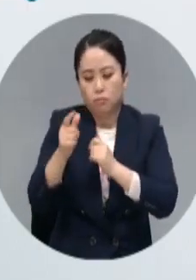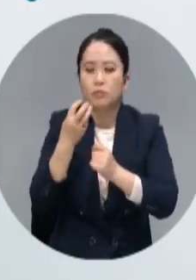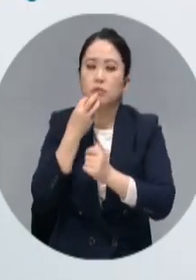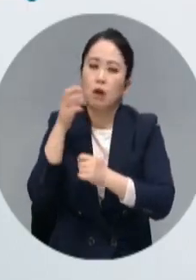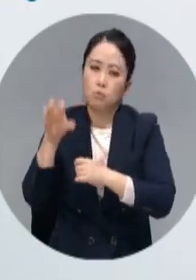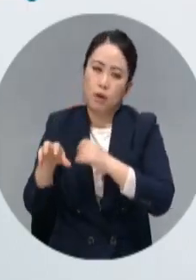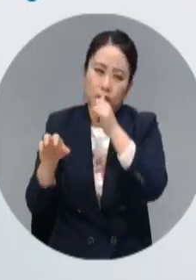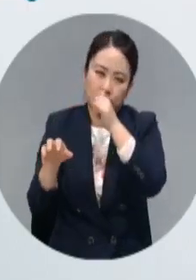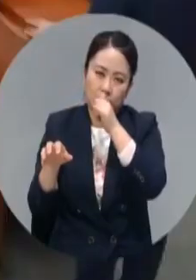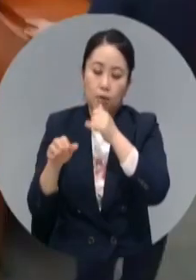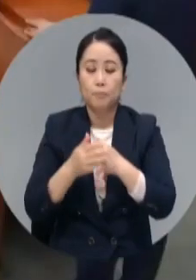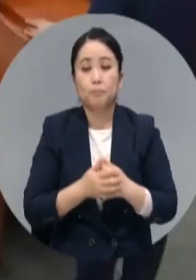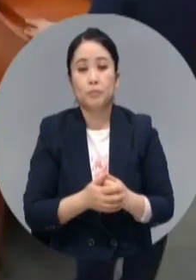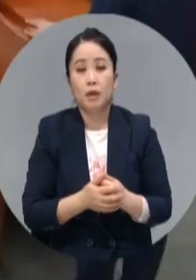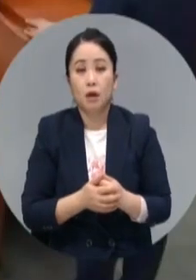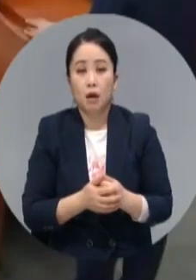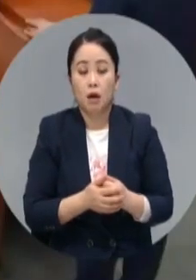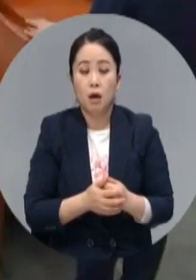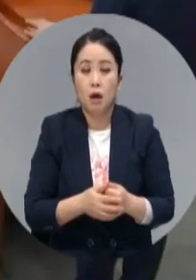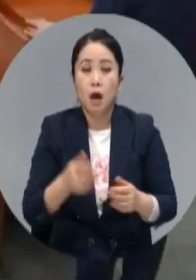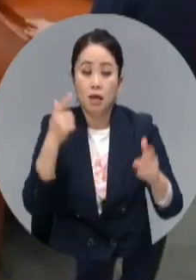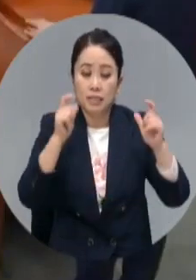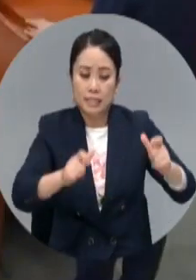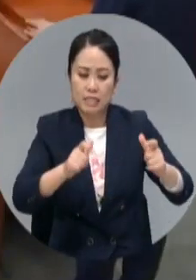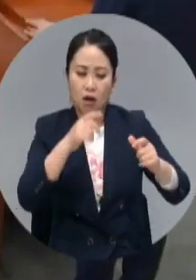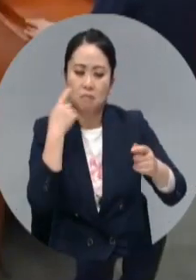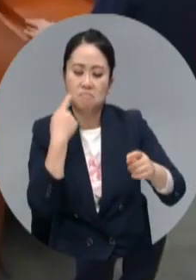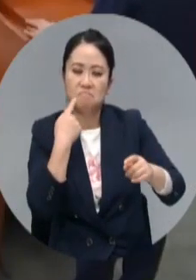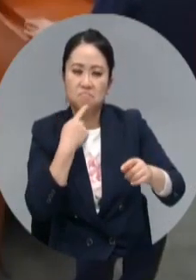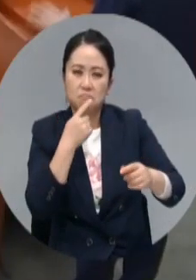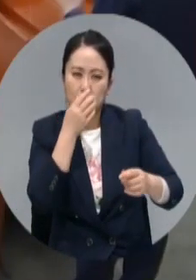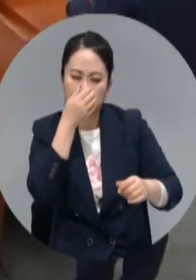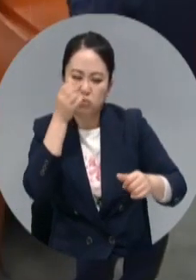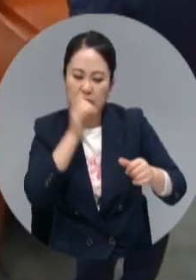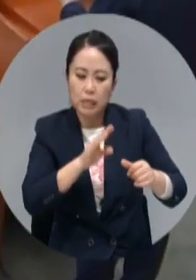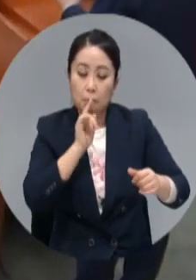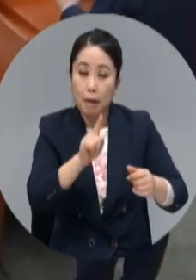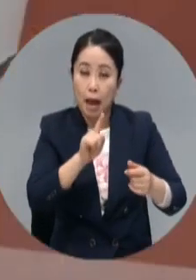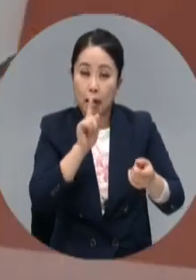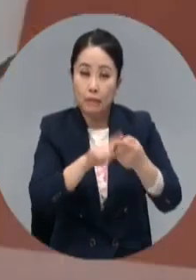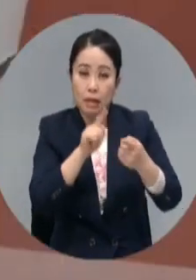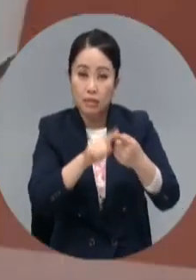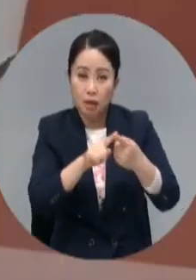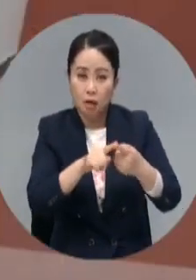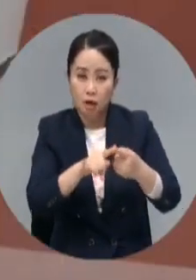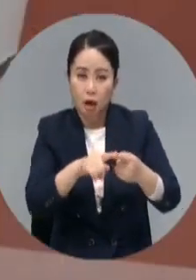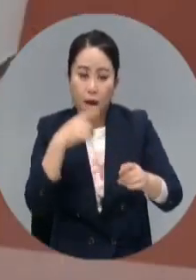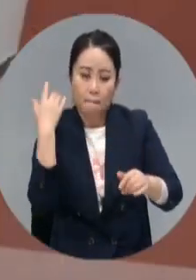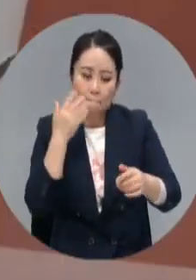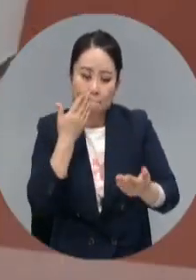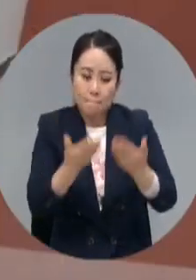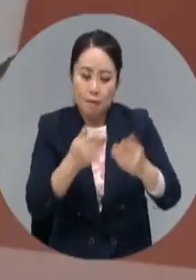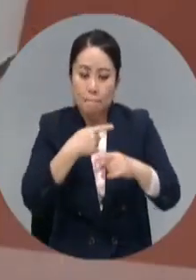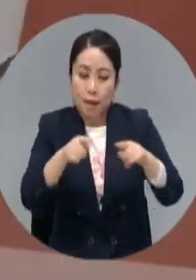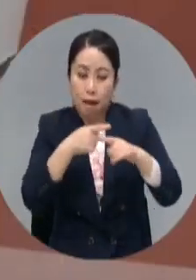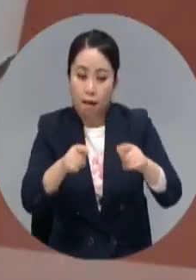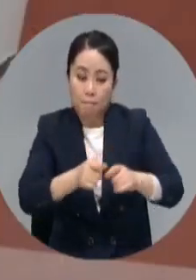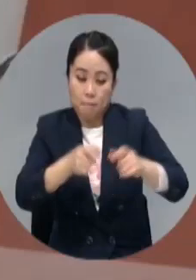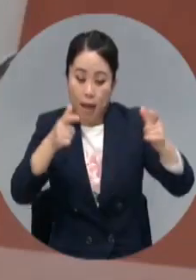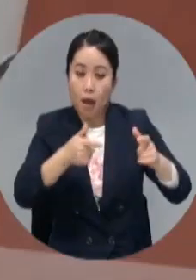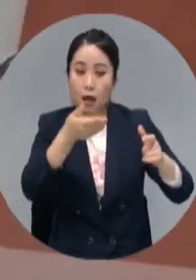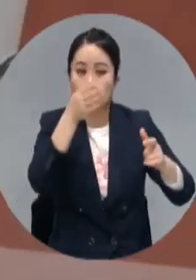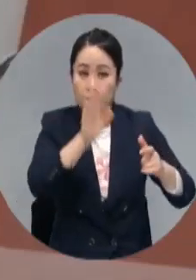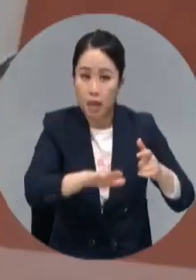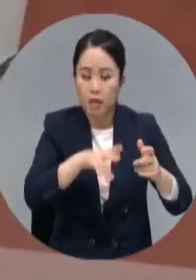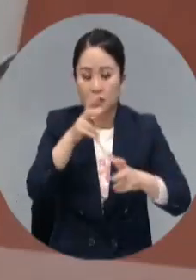지적이 나왔습니다 지역 비하 발언에 대한 비판이 터져나온 가운데 한국 관광공사의 사업도 수도권에 집중되 있는